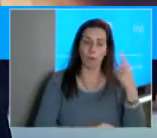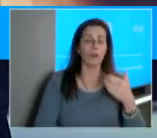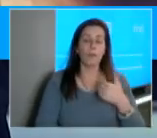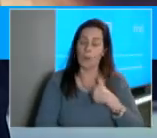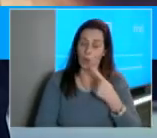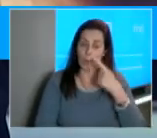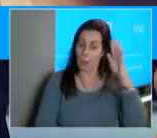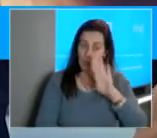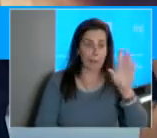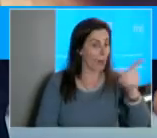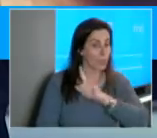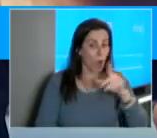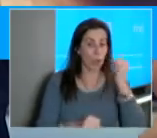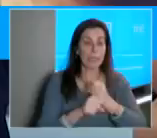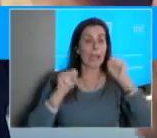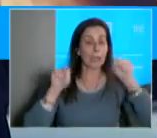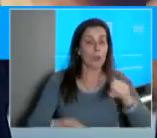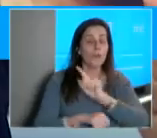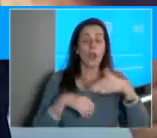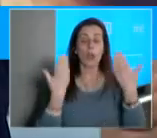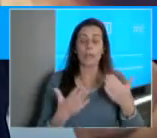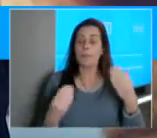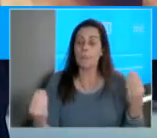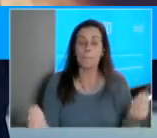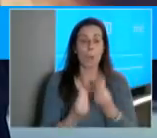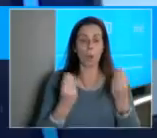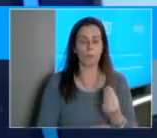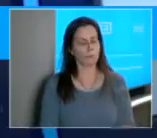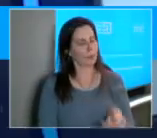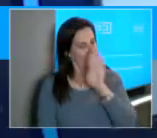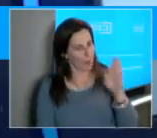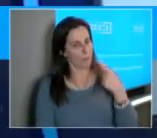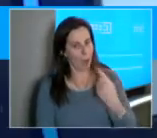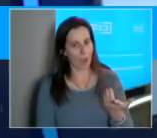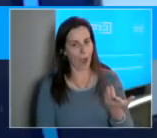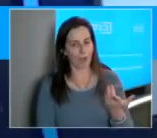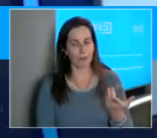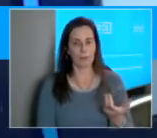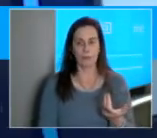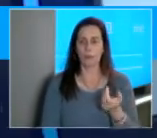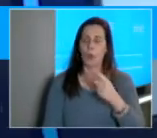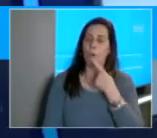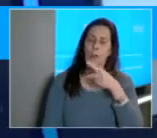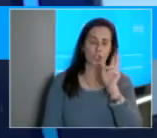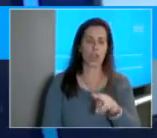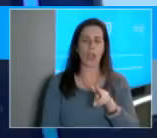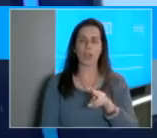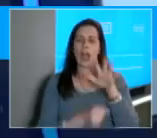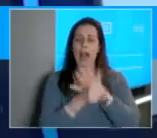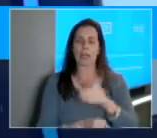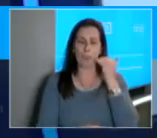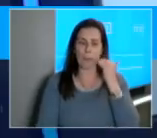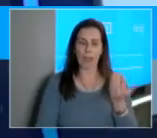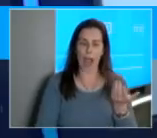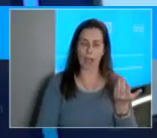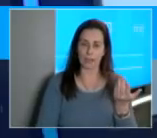ואנחנו אומרים לו כאן, אם אתה לא תעביר ריבונות ולא תיתן אקט, שיביא מצביעים, שיביא מצביעים, לא, הוא טוען שיש לחץ מארצות הברית,